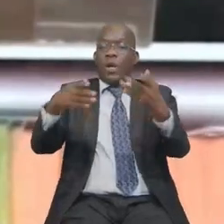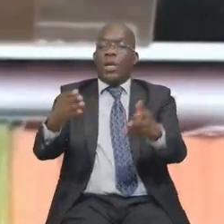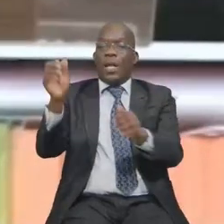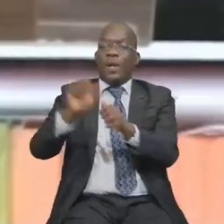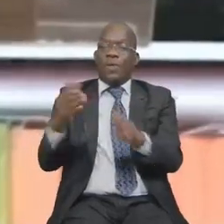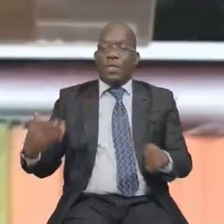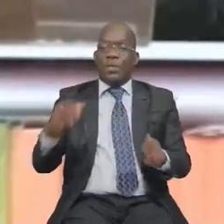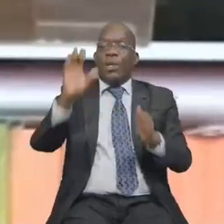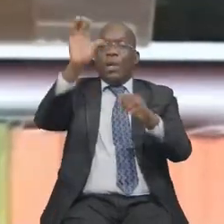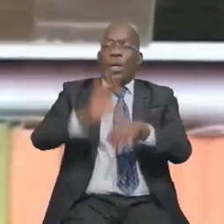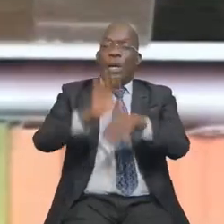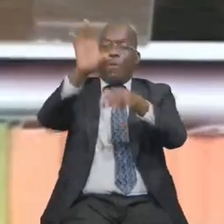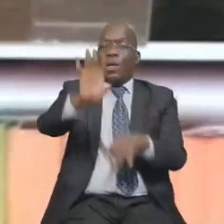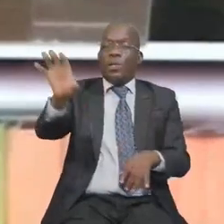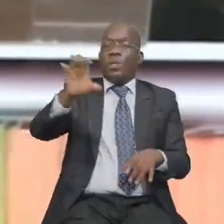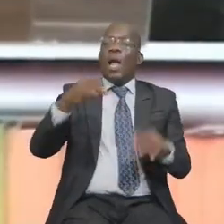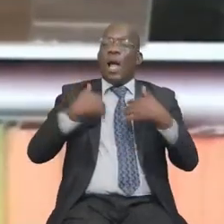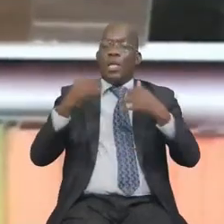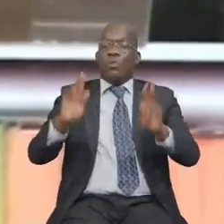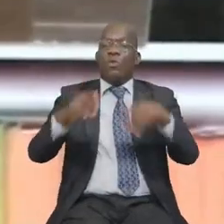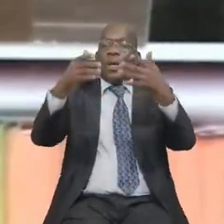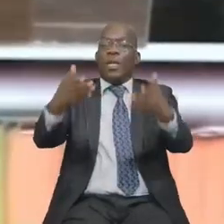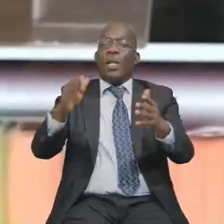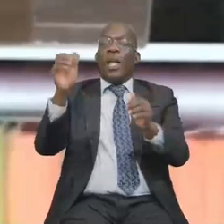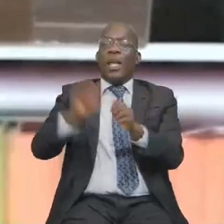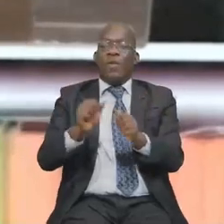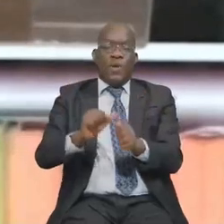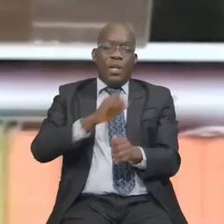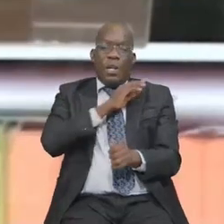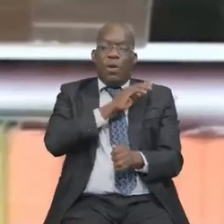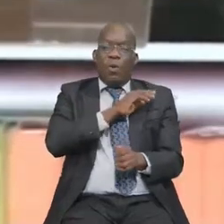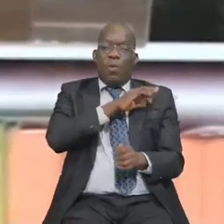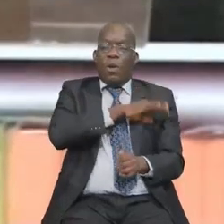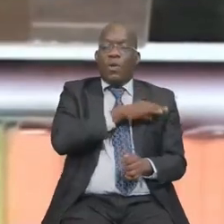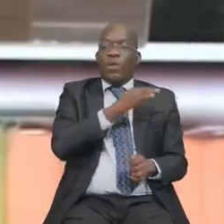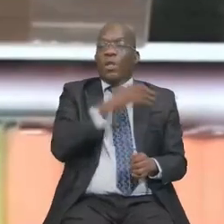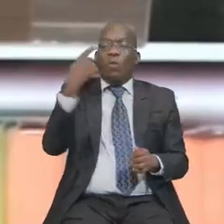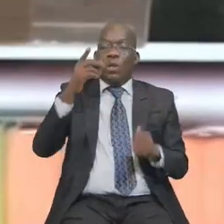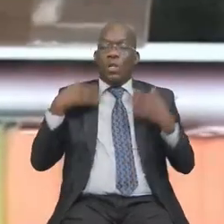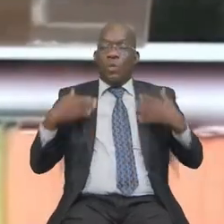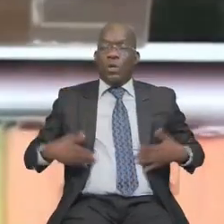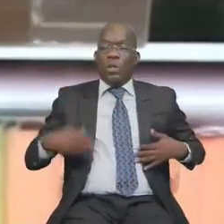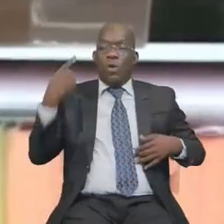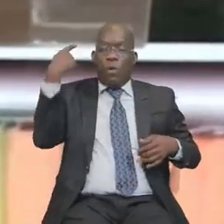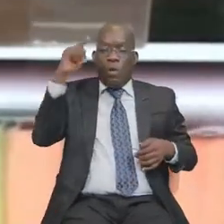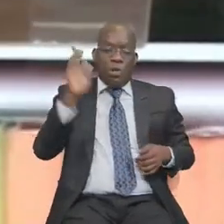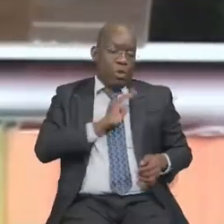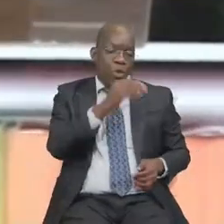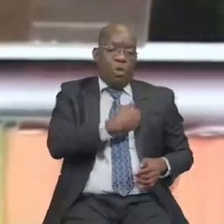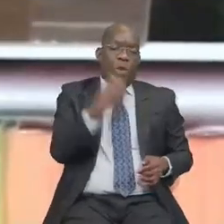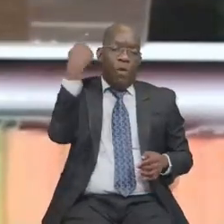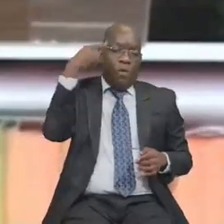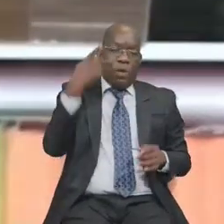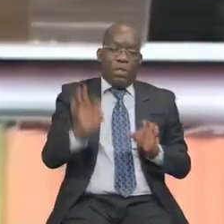a pourvu tous les profits et toutes les bénédictions pour l'âme, pour le corps et pour l'esprit. Mais tu dois